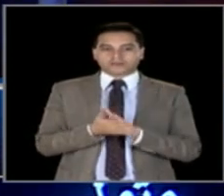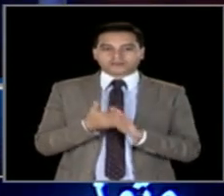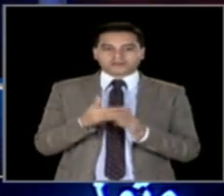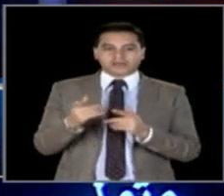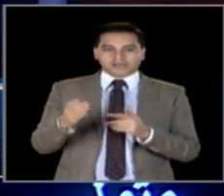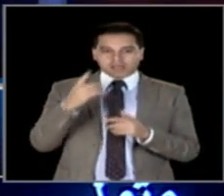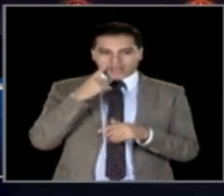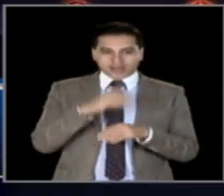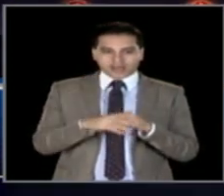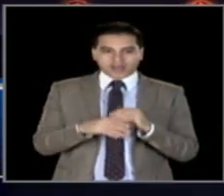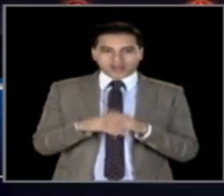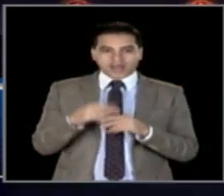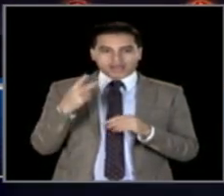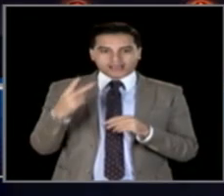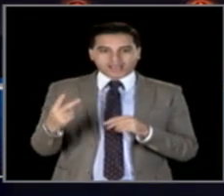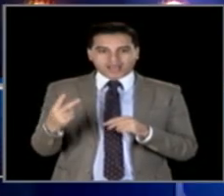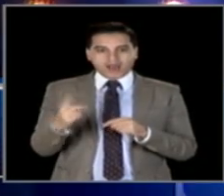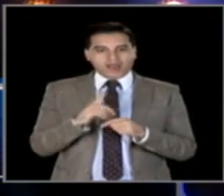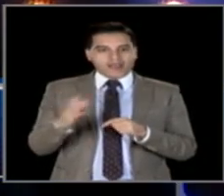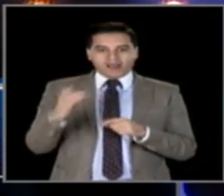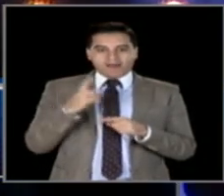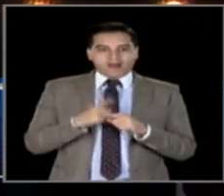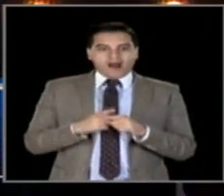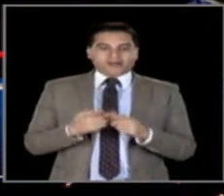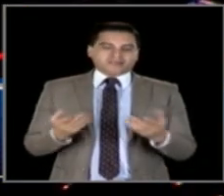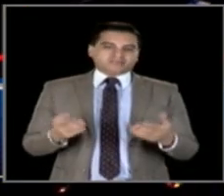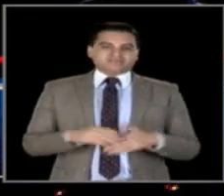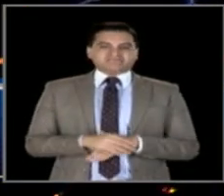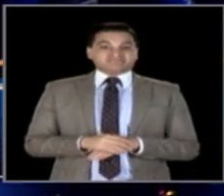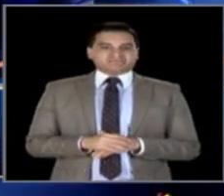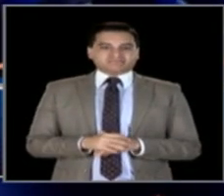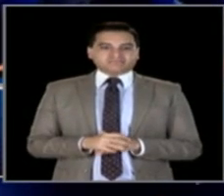إجابتك 2. إجابة خاطئة.